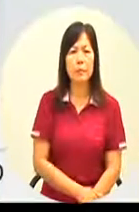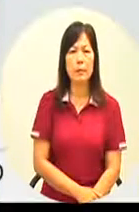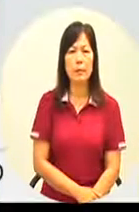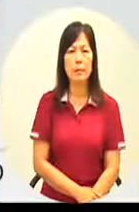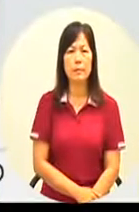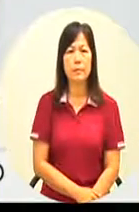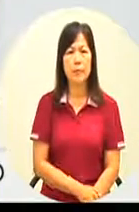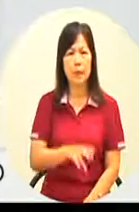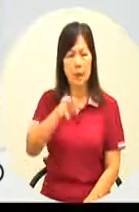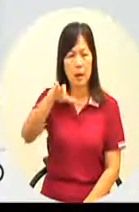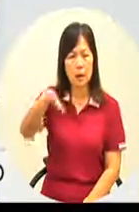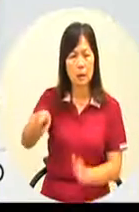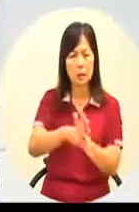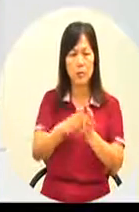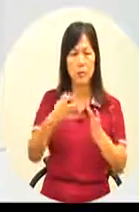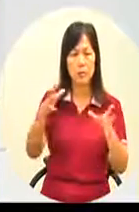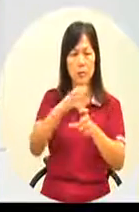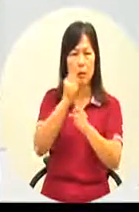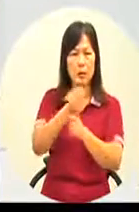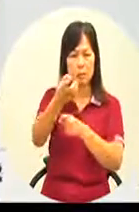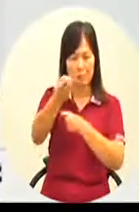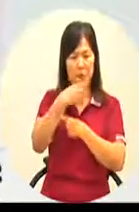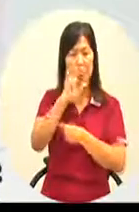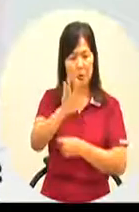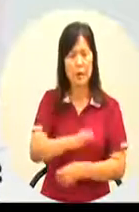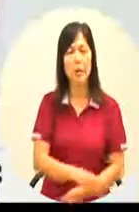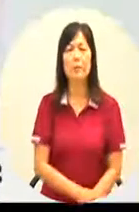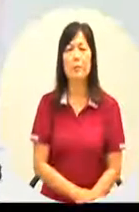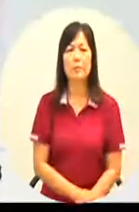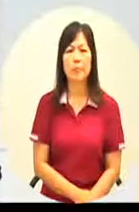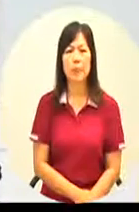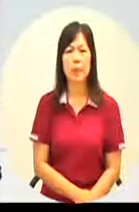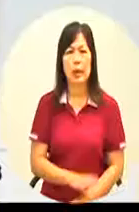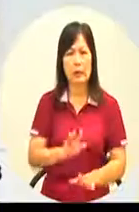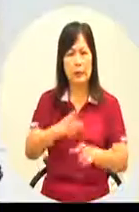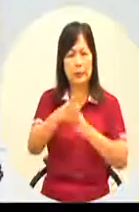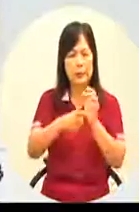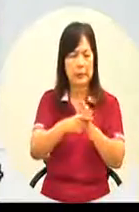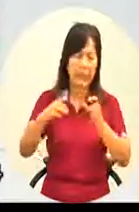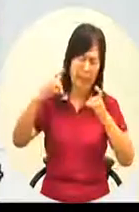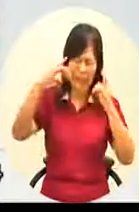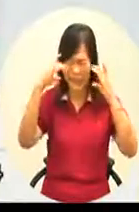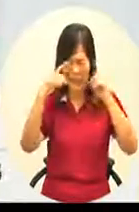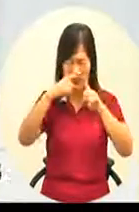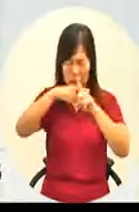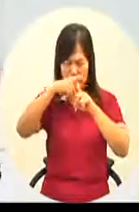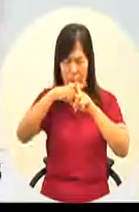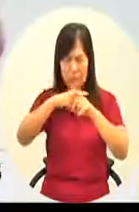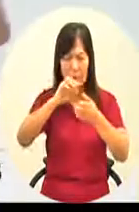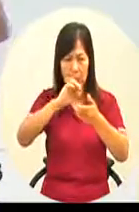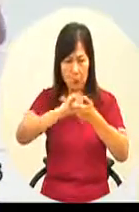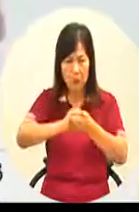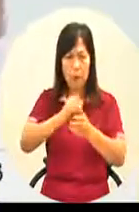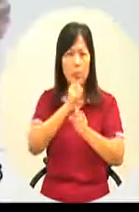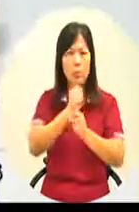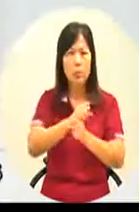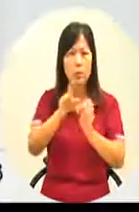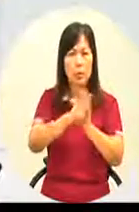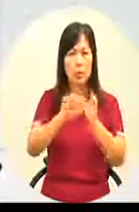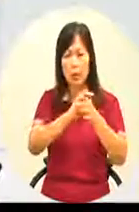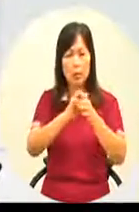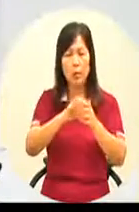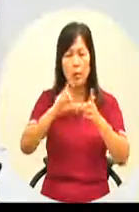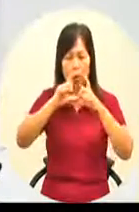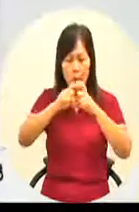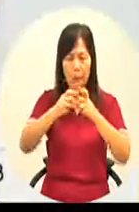航空站的员工的投诉，今年的噪音等音线的测定工作，这个攸关我们回馈金的分